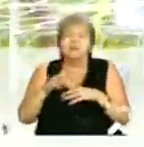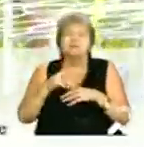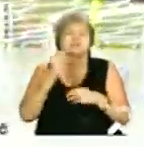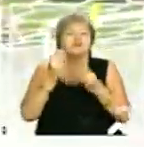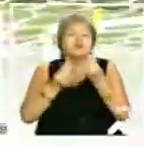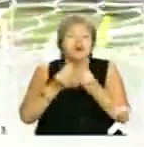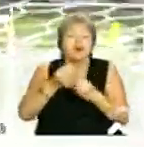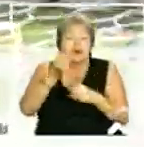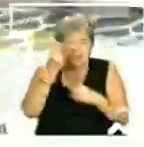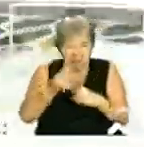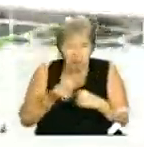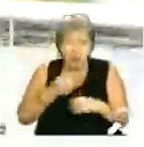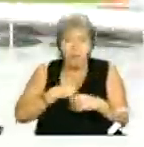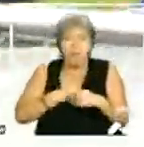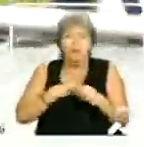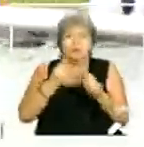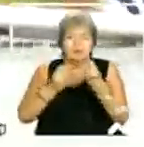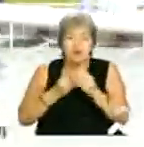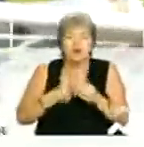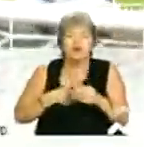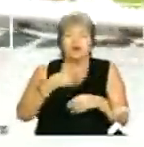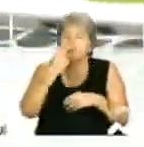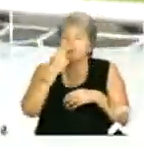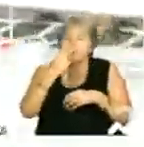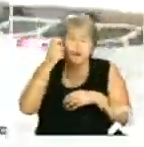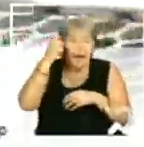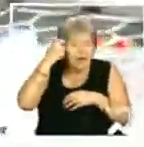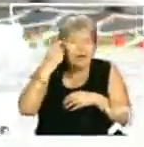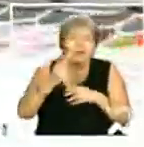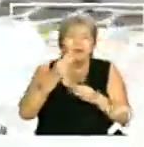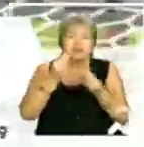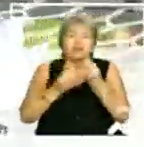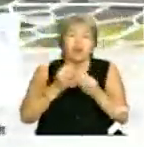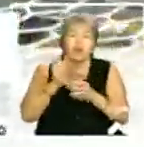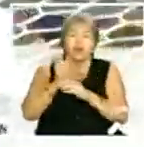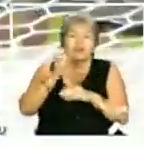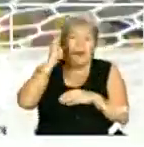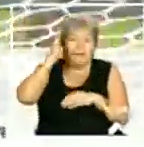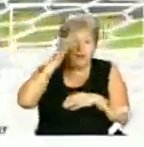așadar să privim cu încredere către meciul cu Belgia de sâmbătă.